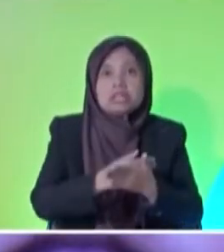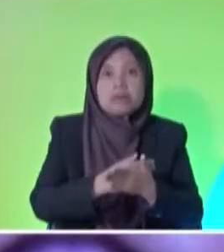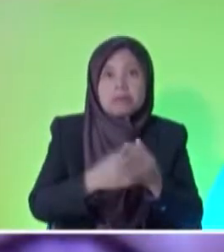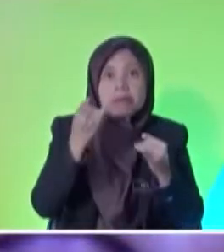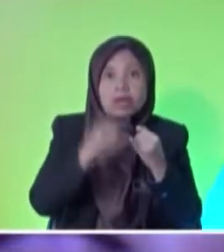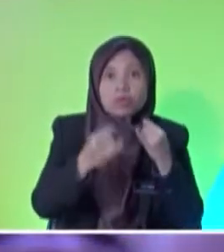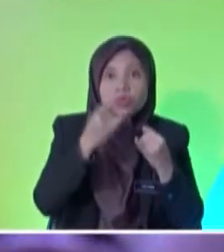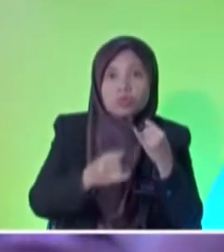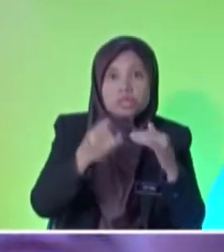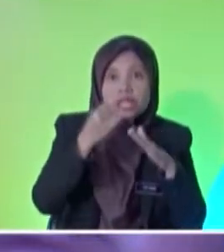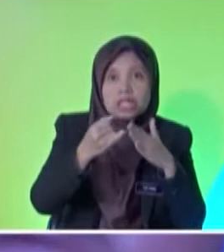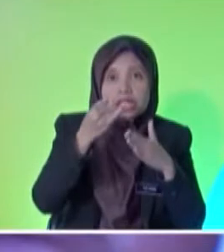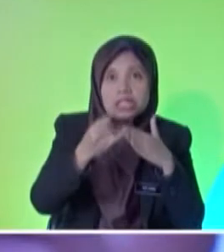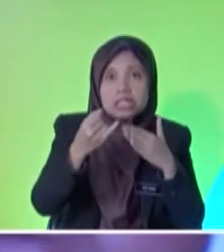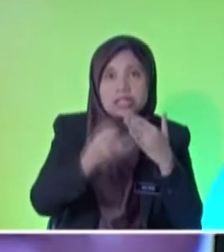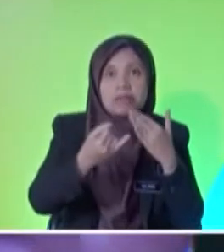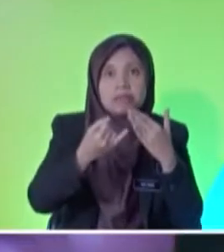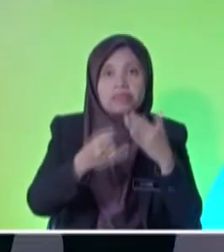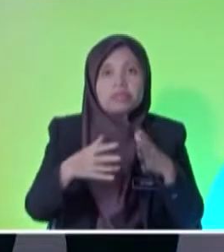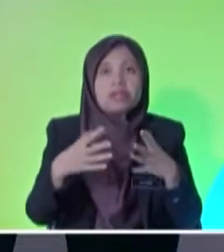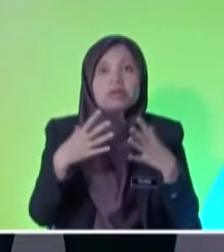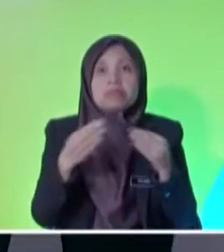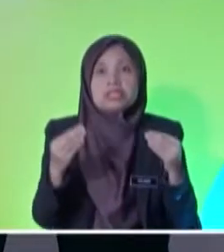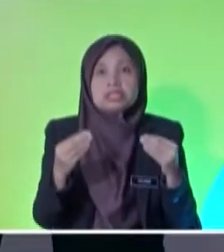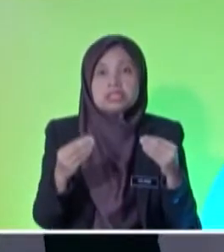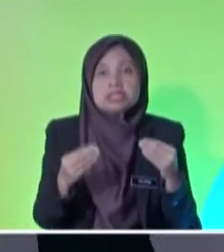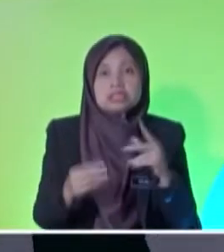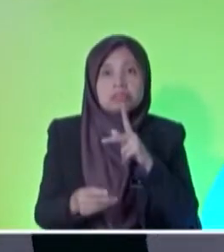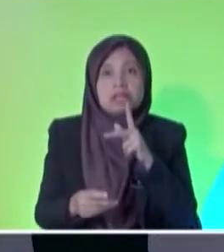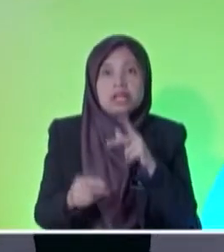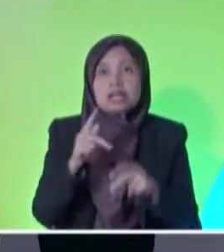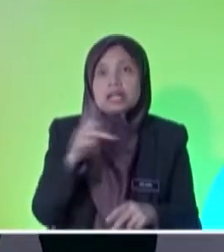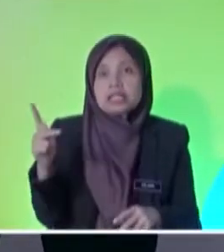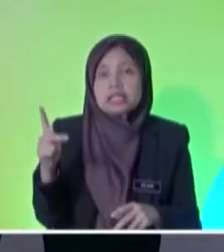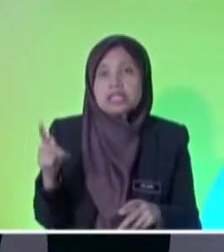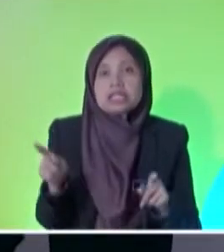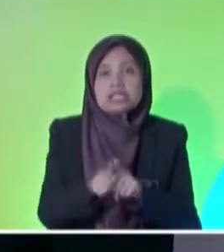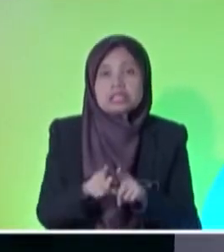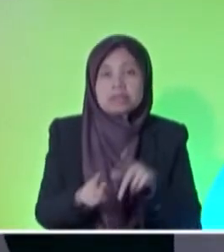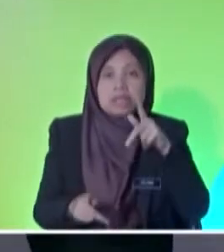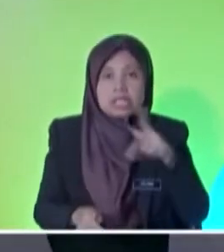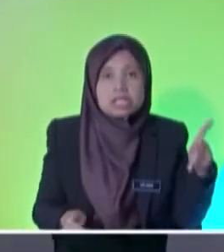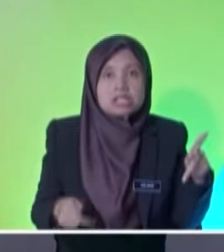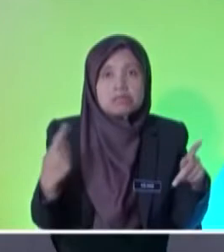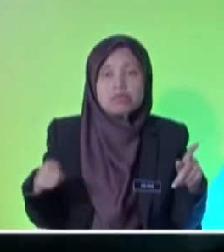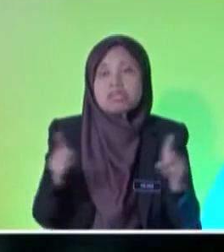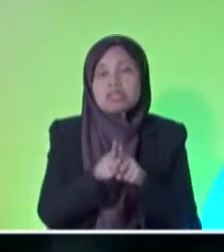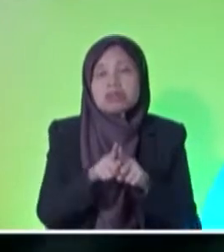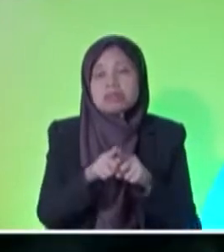jari Alhamdulillah sekarang selesai sebelah kanan pusing sebelah kiri pakai Farid